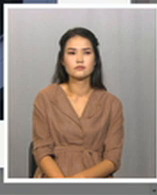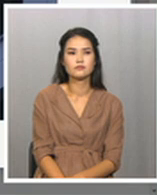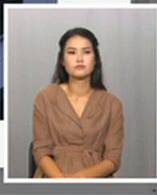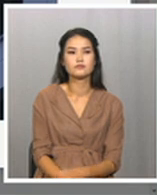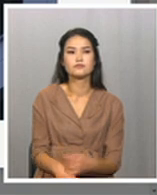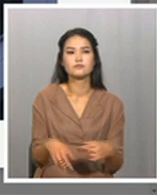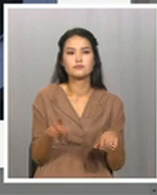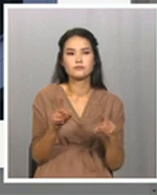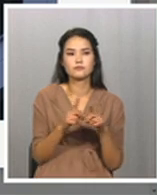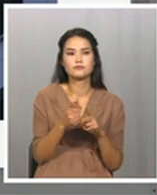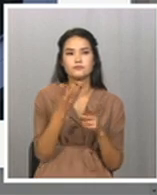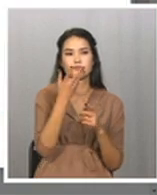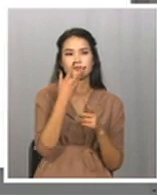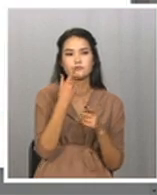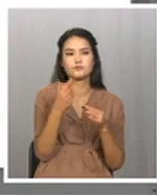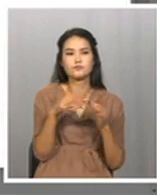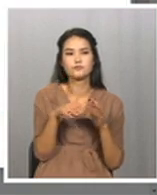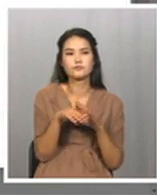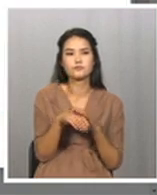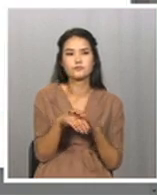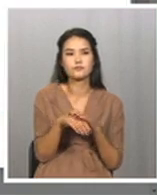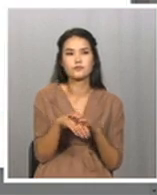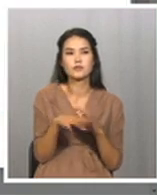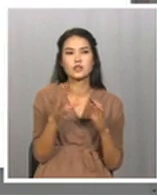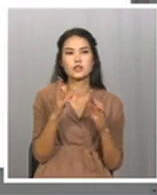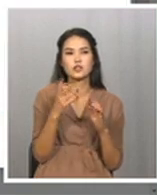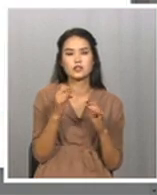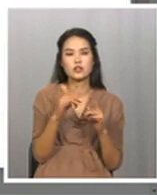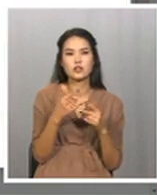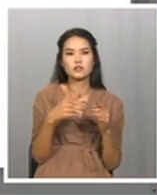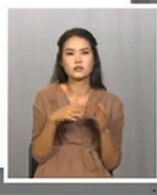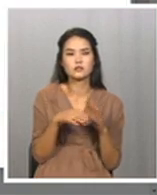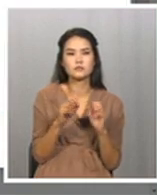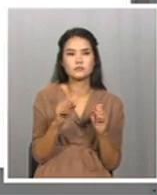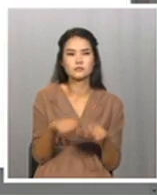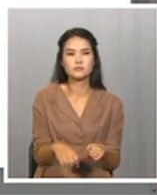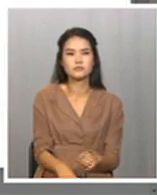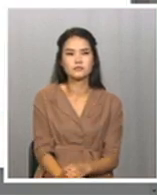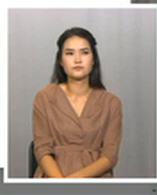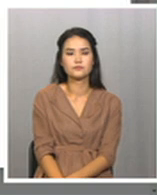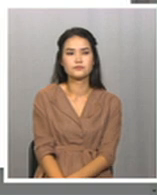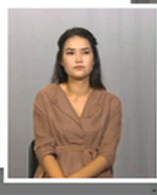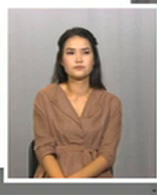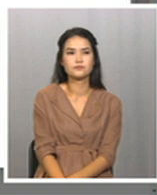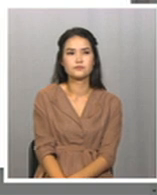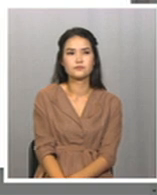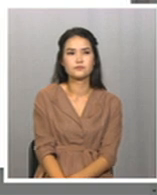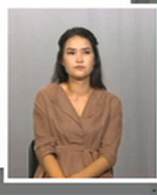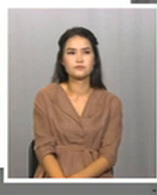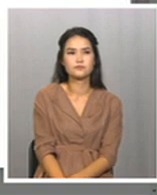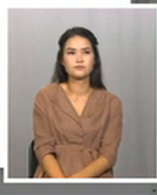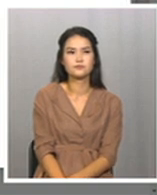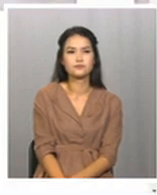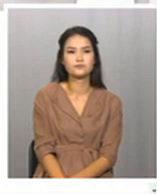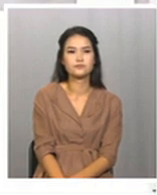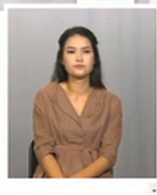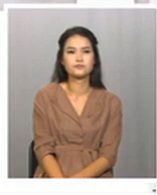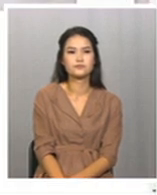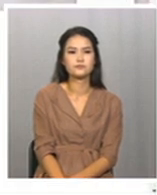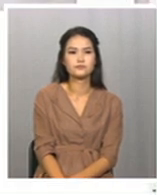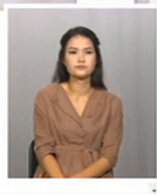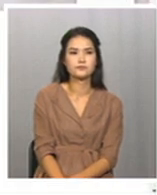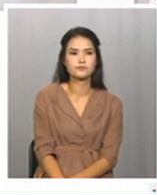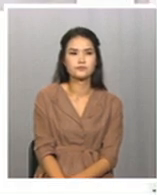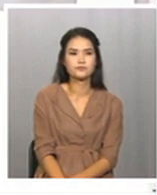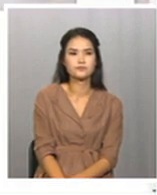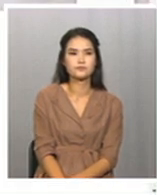баптауларының ішінде әр баптауды біз өзгерте аламыз. Сақтау батырмасын басып отырмыз. Бірақ